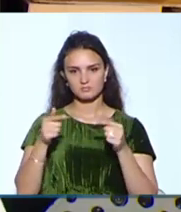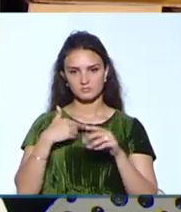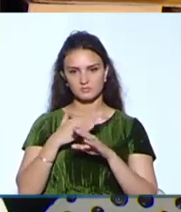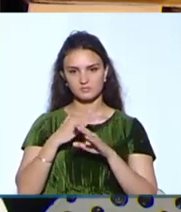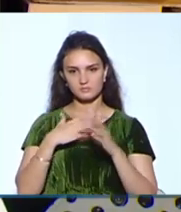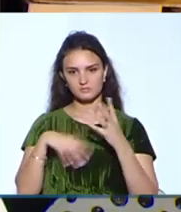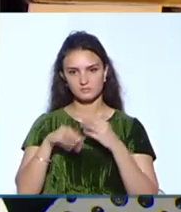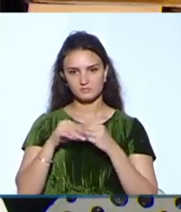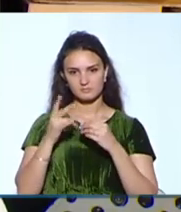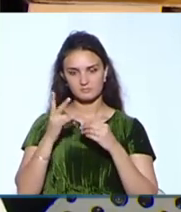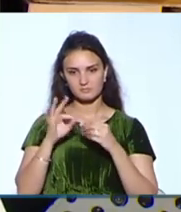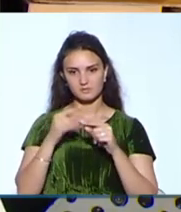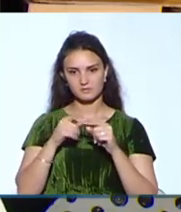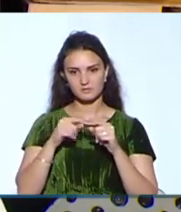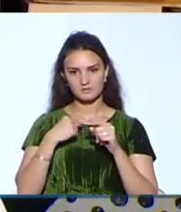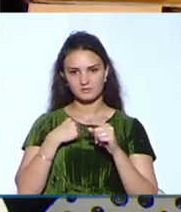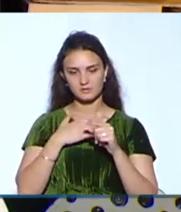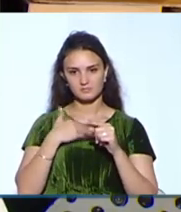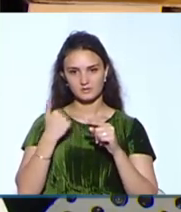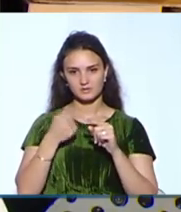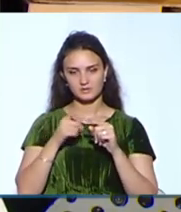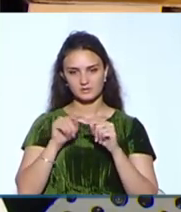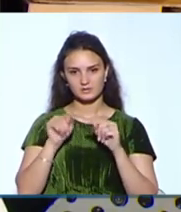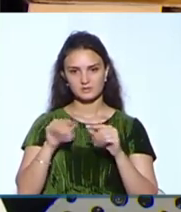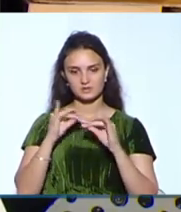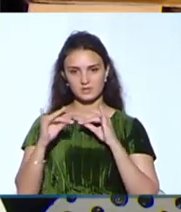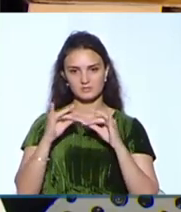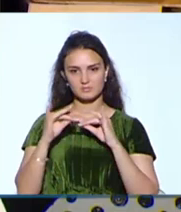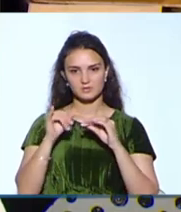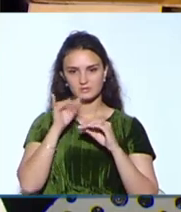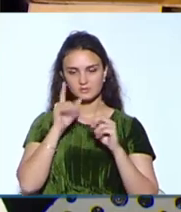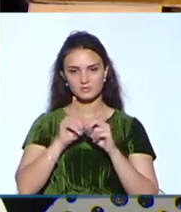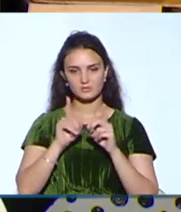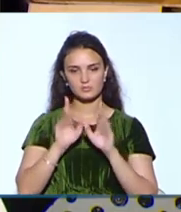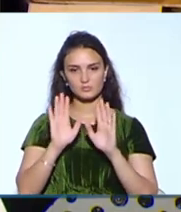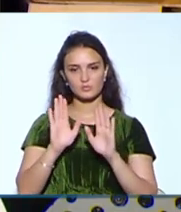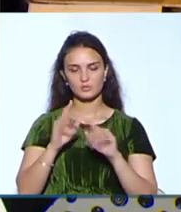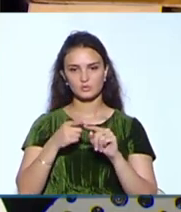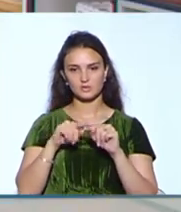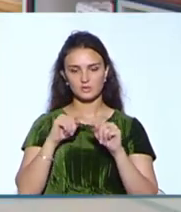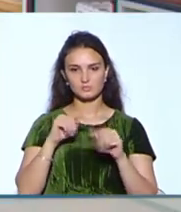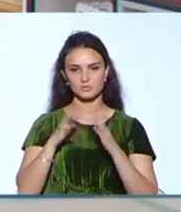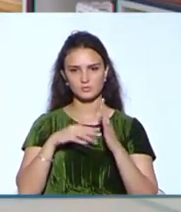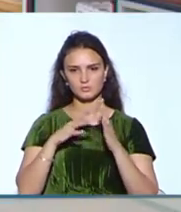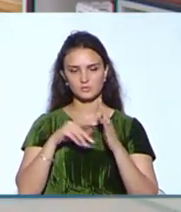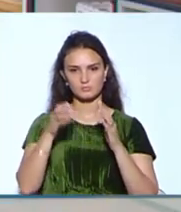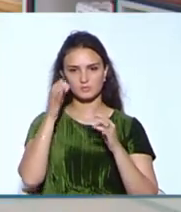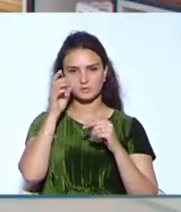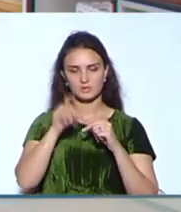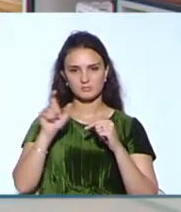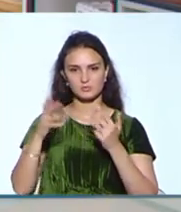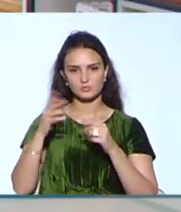გვაქვს ყველას. თუმცა მე არ მინდა, რომ ისე წავიყვანოთ საუბარი, რომ თითქოს მხოლოდ აი ამ სოფლის ბრძენების